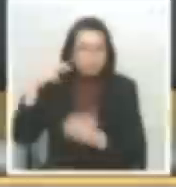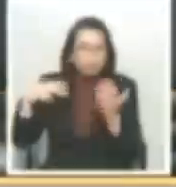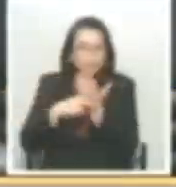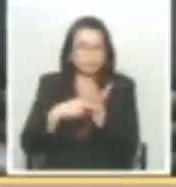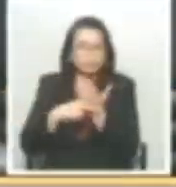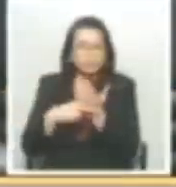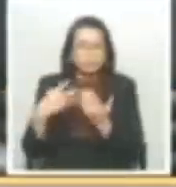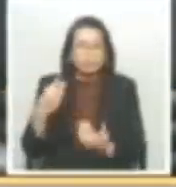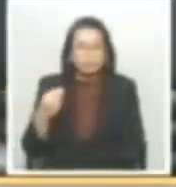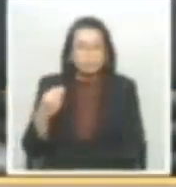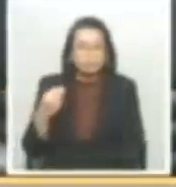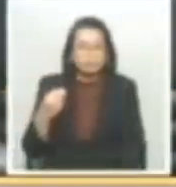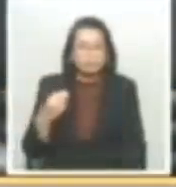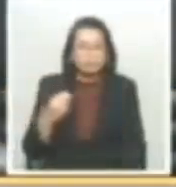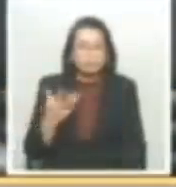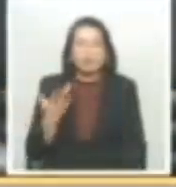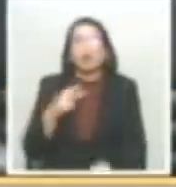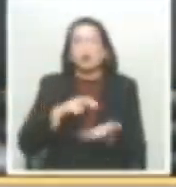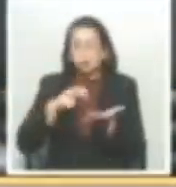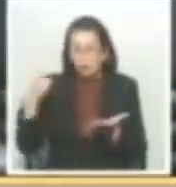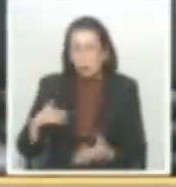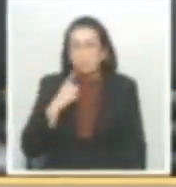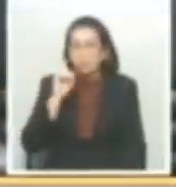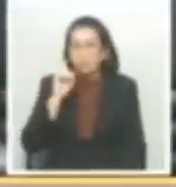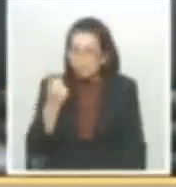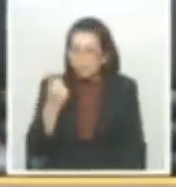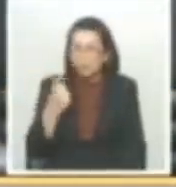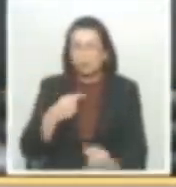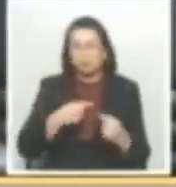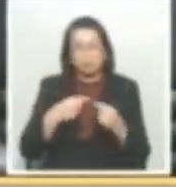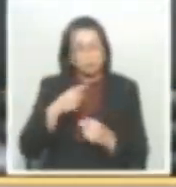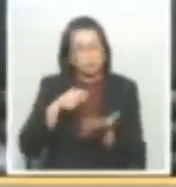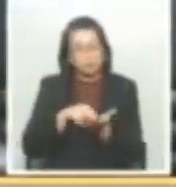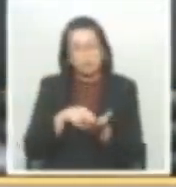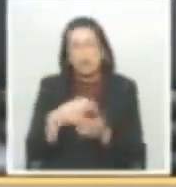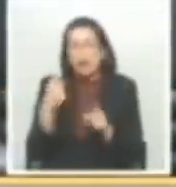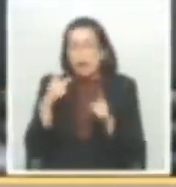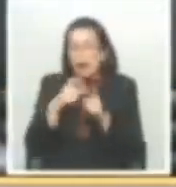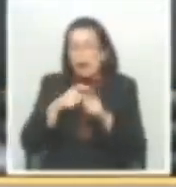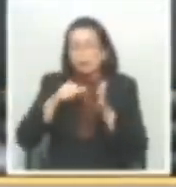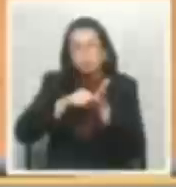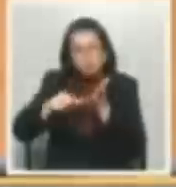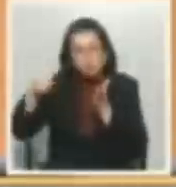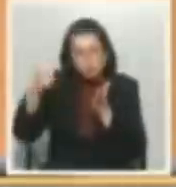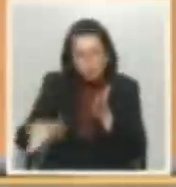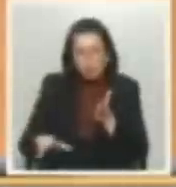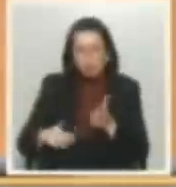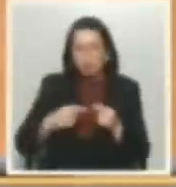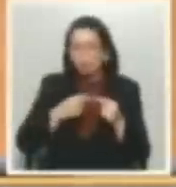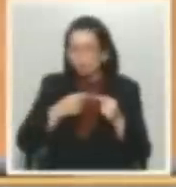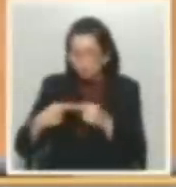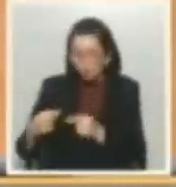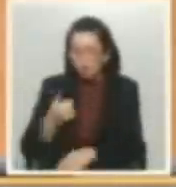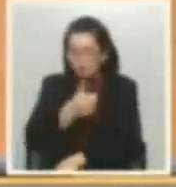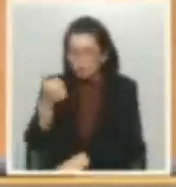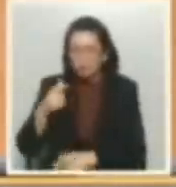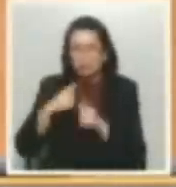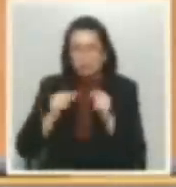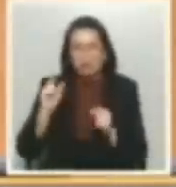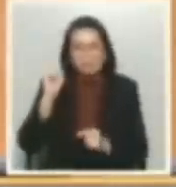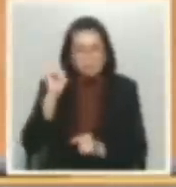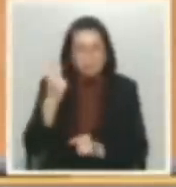ท่านประธานจะพูดนะ ท่านถอนแล้วก็ไม่ควรจะพูดเรื่องนั้นต่อ เอ้า ถ้าถอนแล้วก็ควรจะพูดเรื่องใหม่นะ